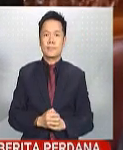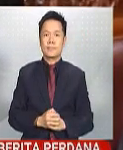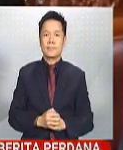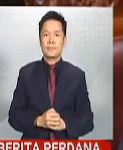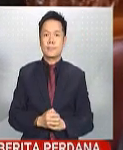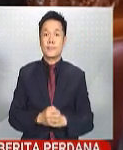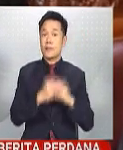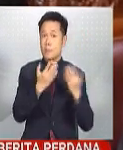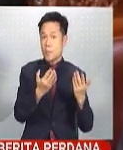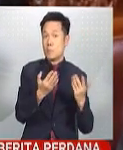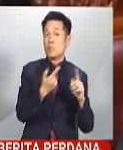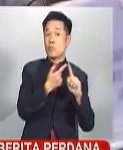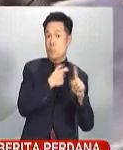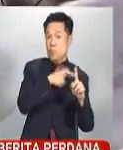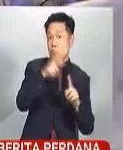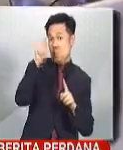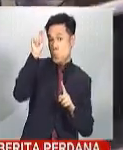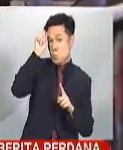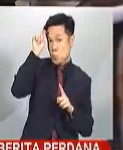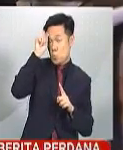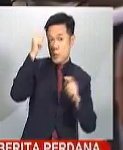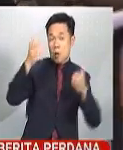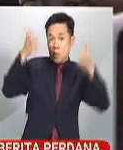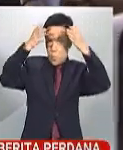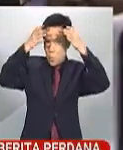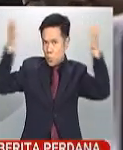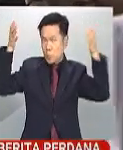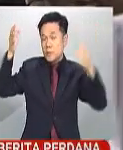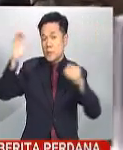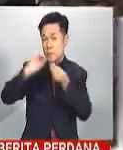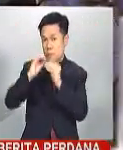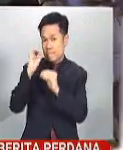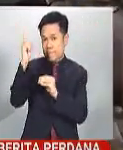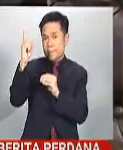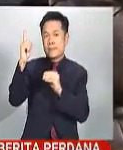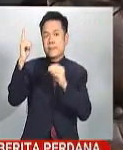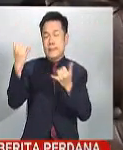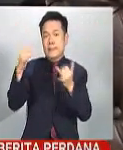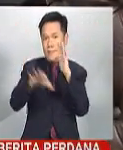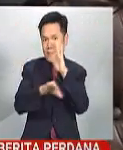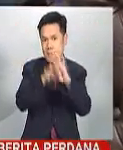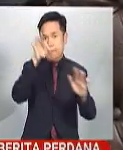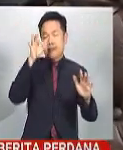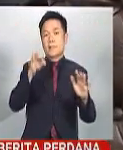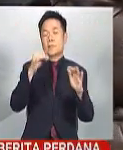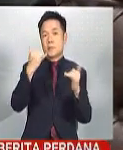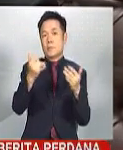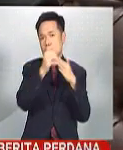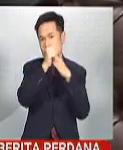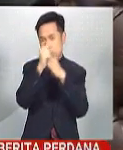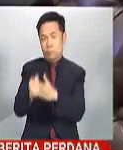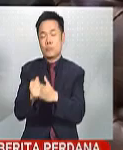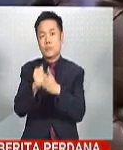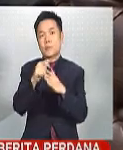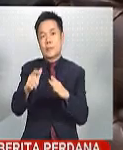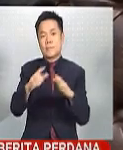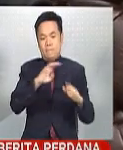Agamawan kelahiran Terengganu tersebut muncul sebagai mufti pertama di negara ini dilantik menganggotai barisan jemaah kabinet.